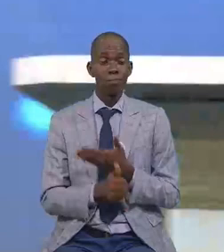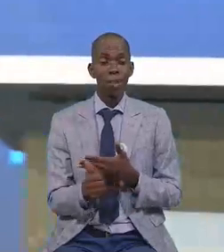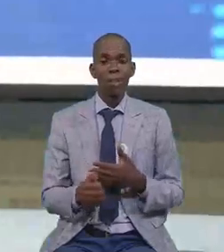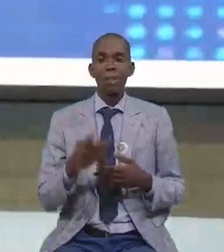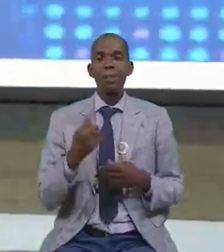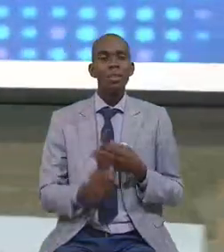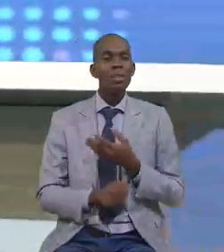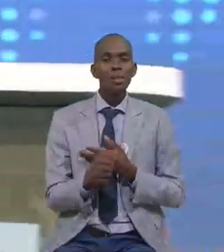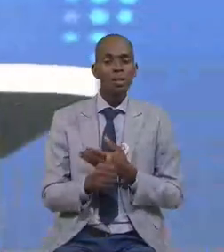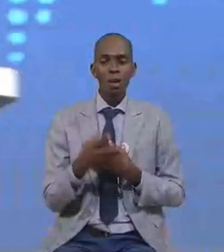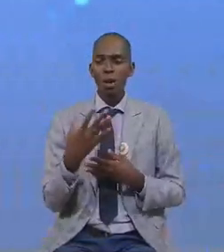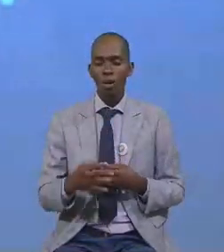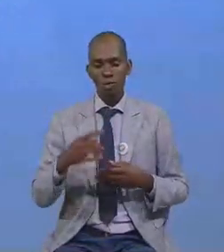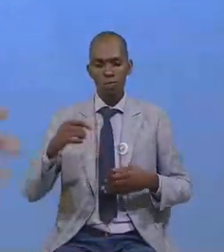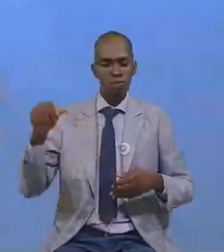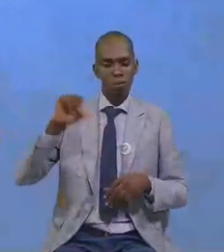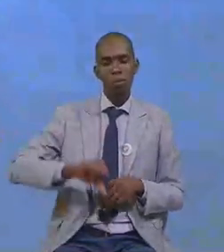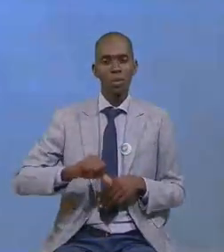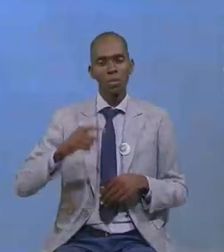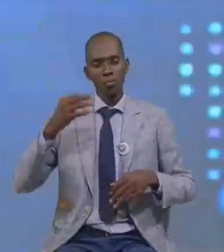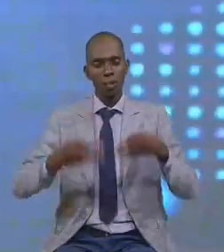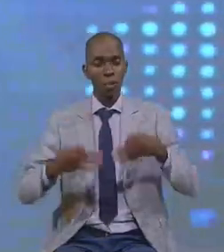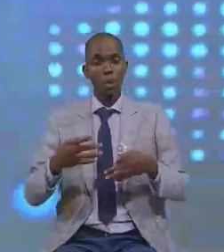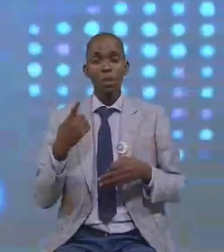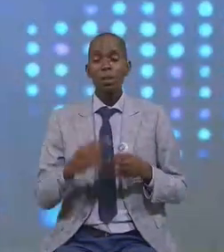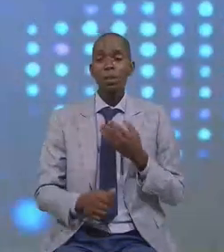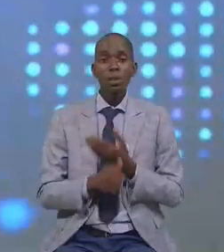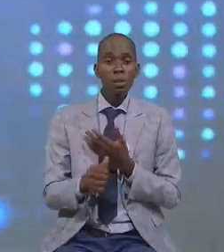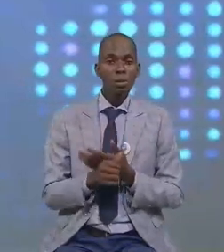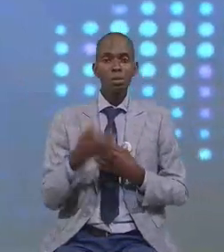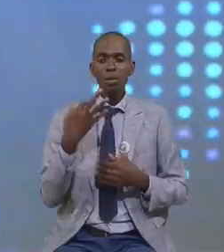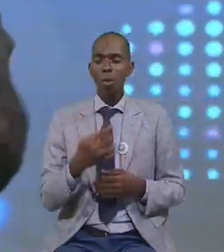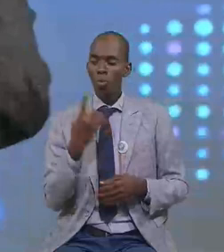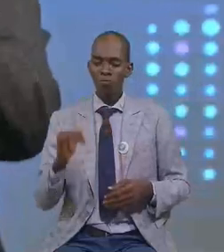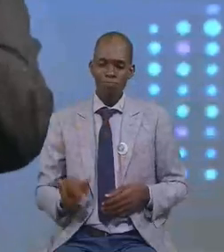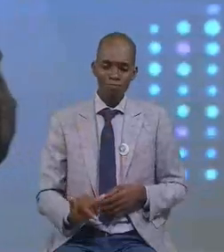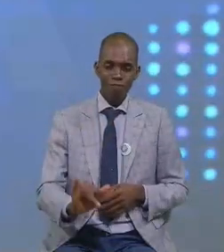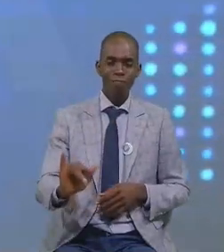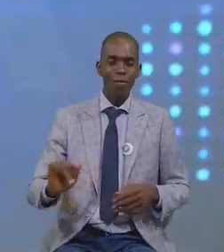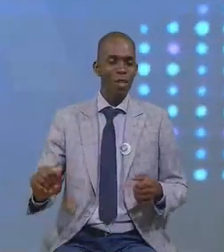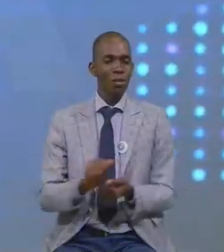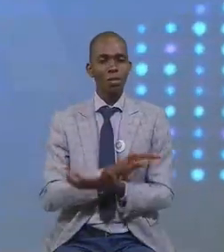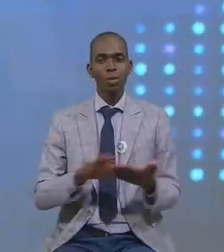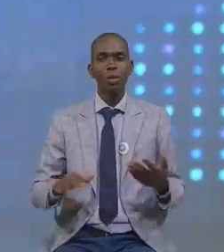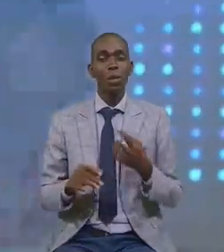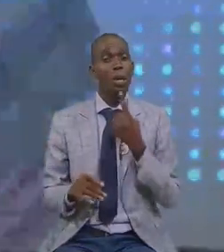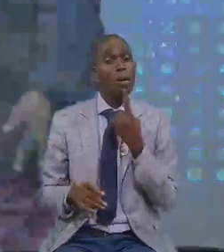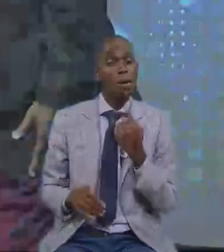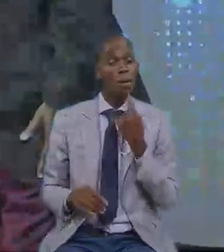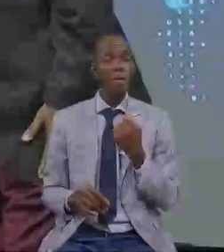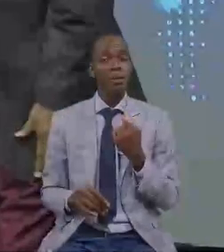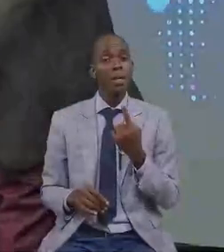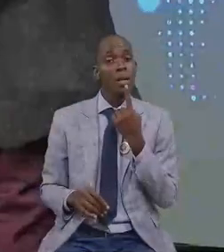Le danger de damnation, le rouge. Le danger de la perdition éternelle, le rouge.